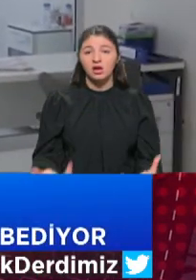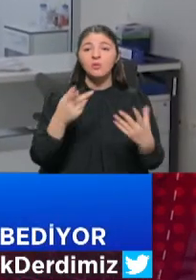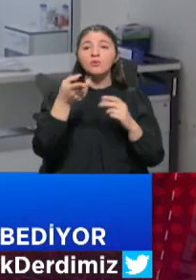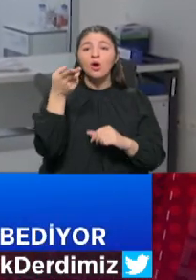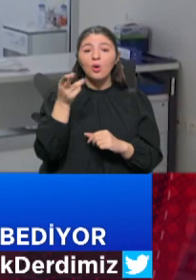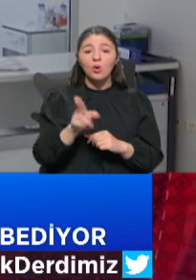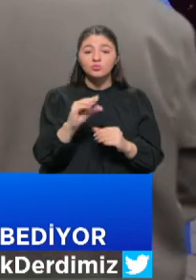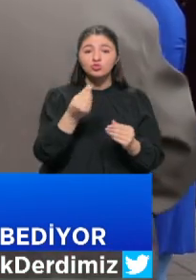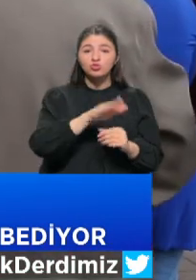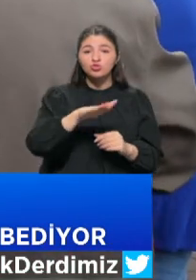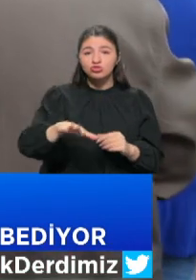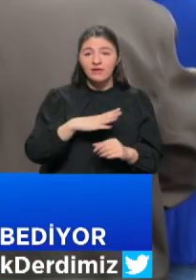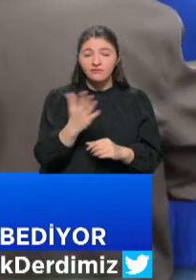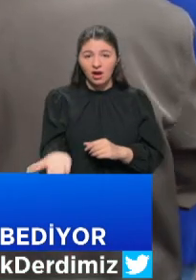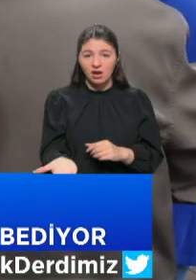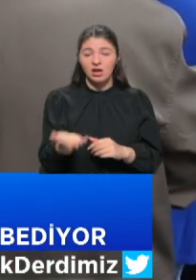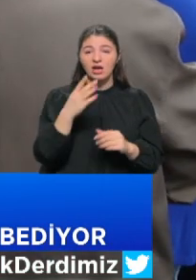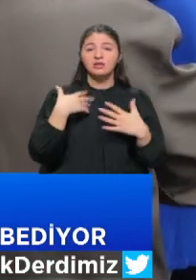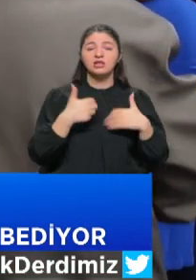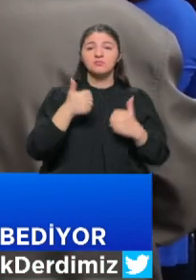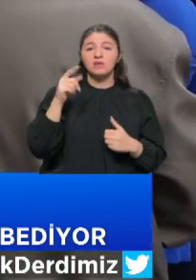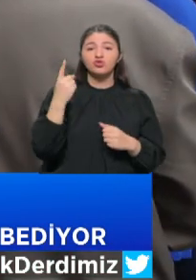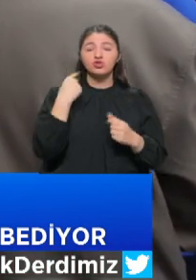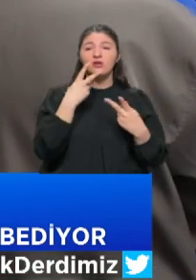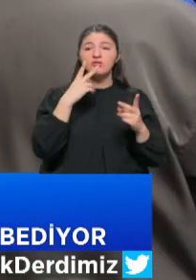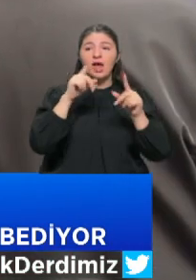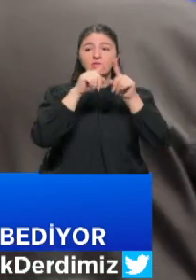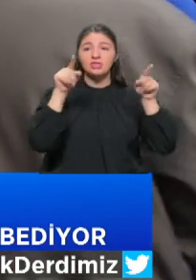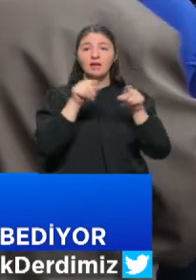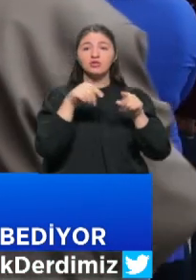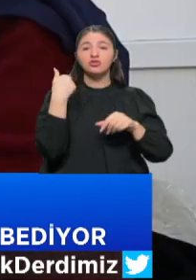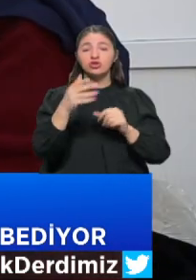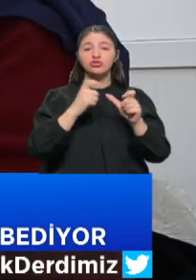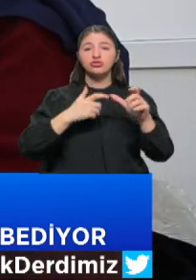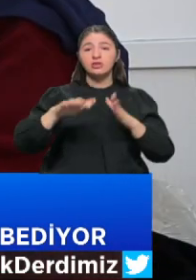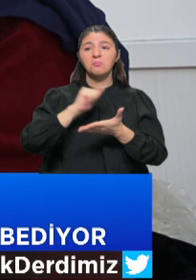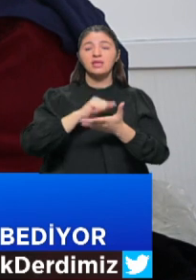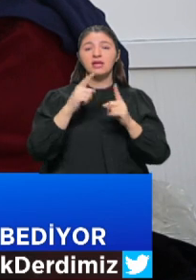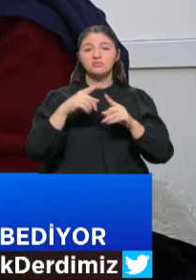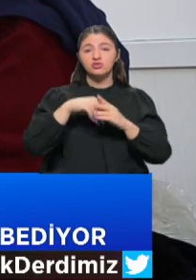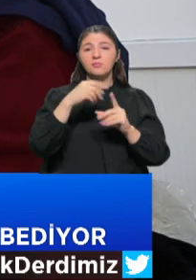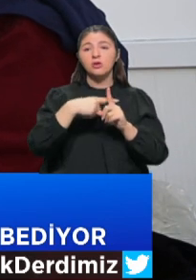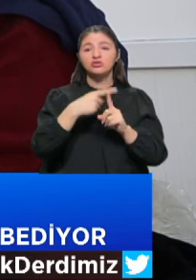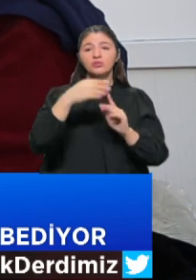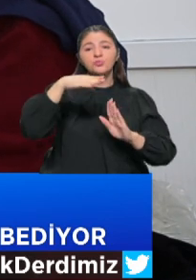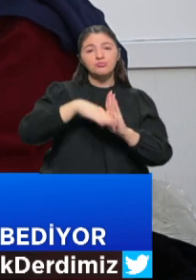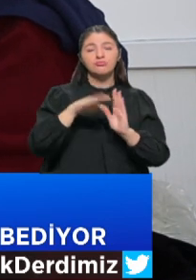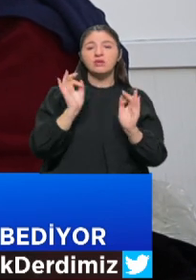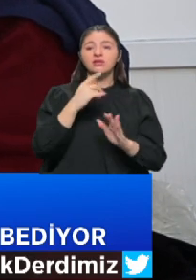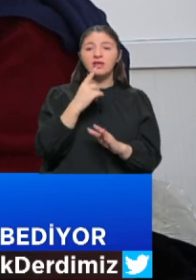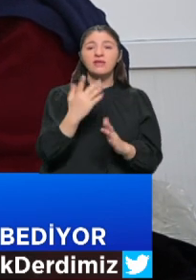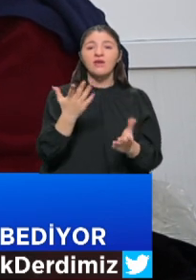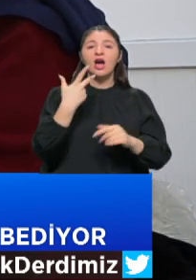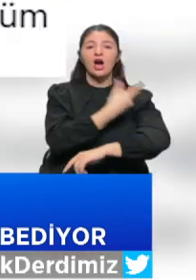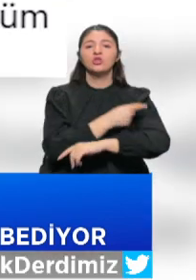kaybettiğimiz çocuklar var Sağlık Bakanı Fahrettin koca Dün açıklanan tablonun ardından sosyal medya hesabından vakalar düşüşte dedi